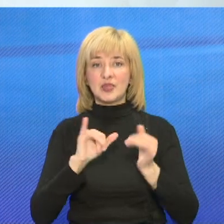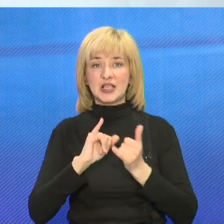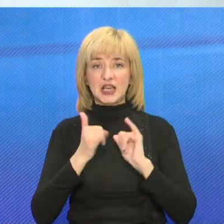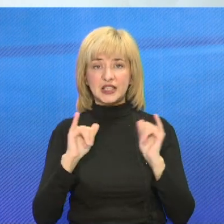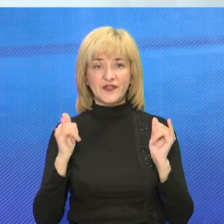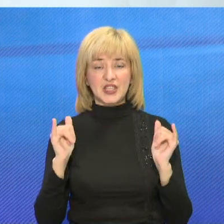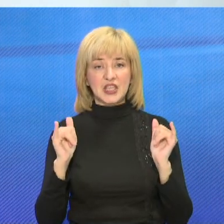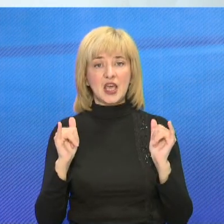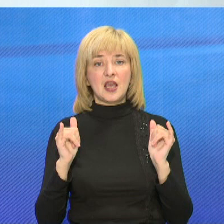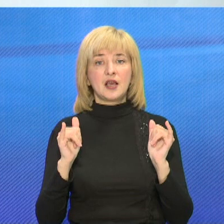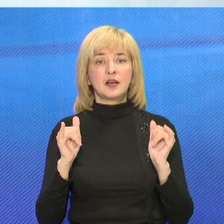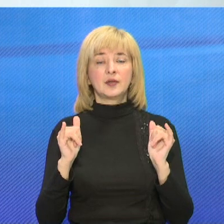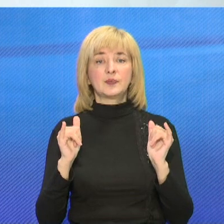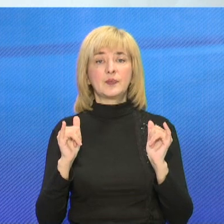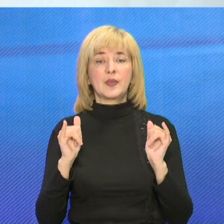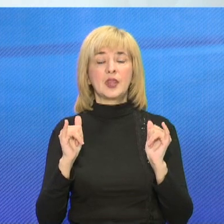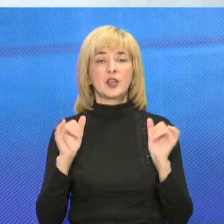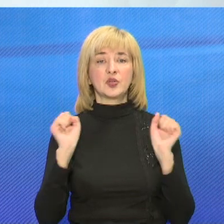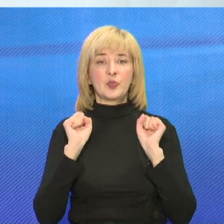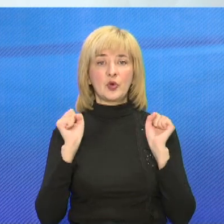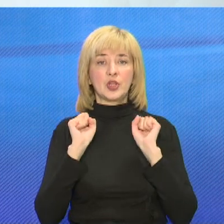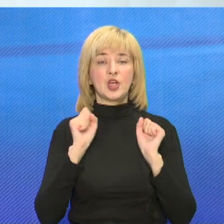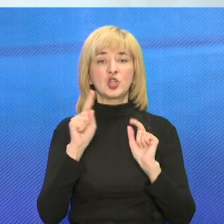что сборные сформированы,